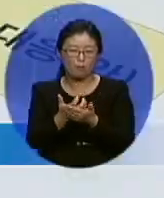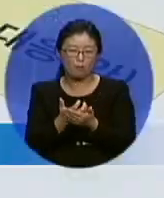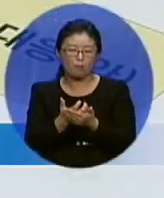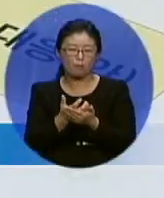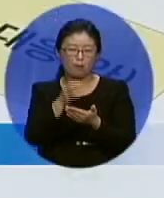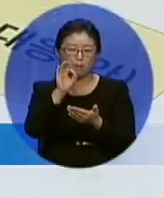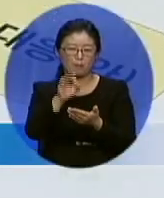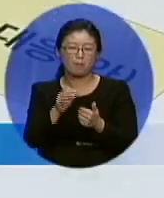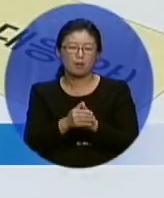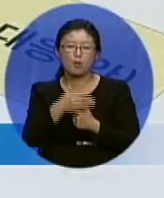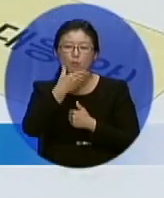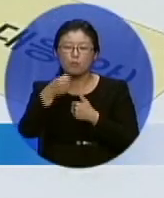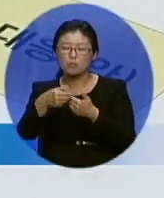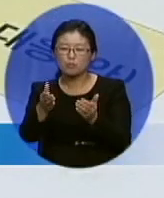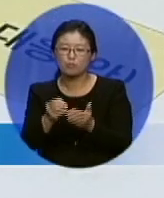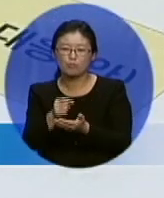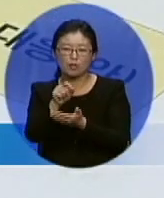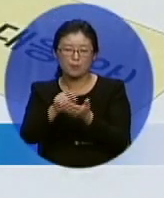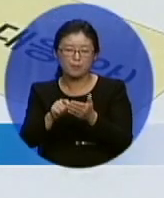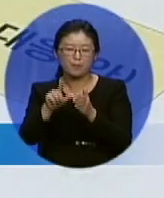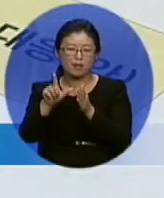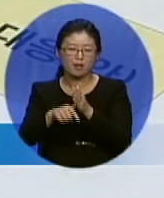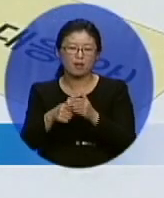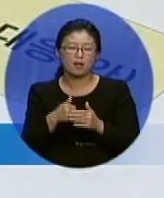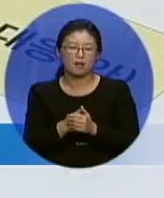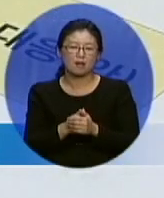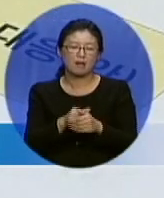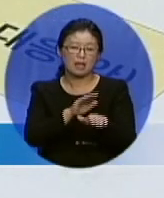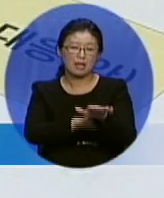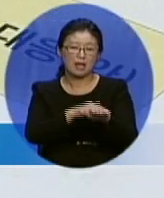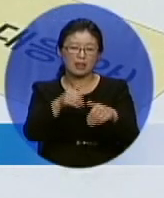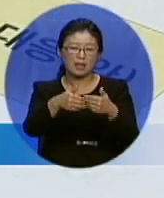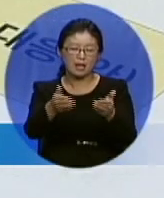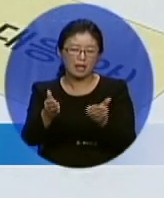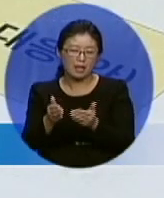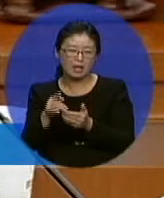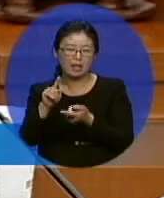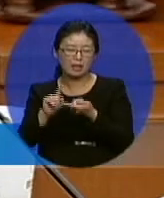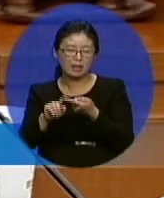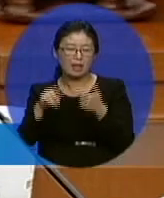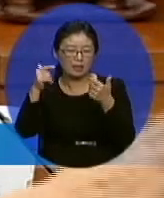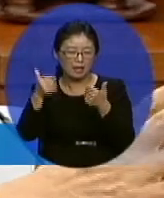문건은 복지부가 작성 과정에서 야당 의원 대응안이라는 제목을 달고